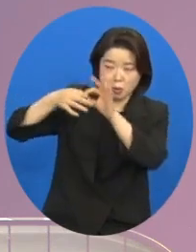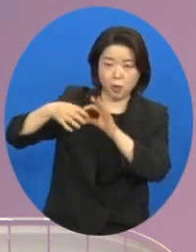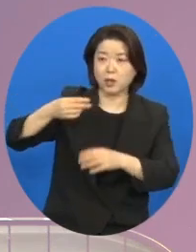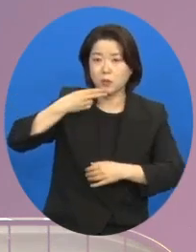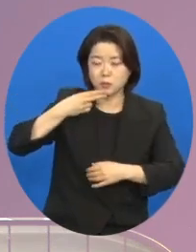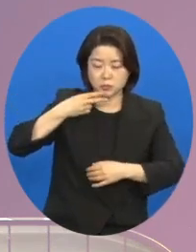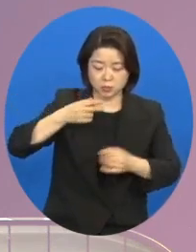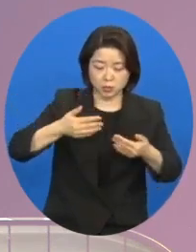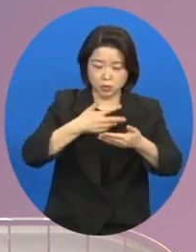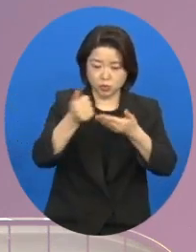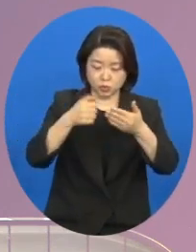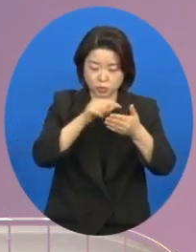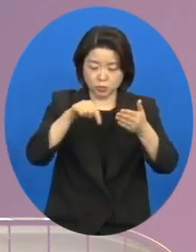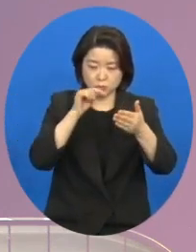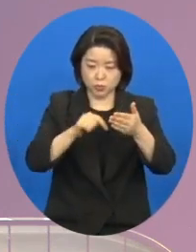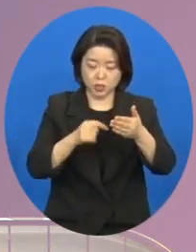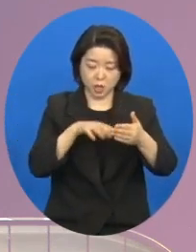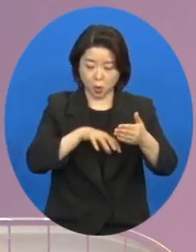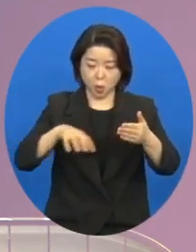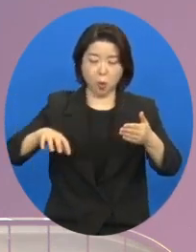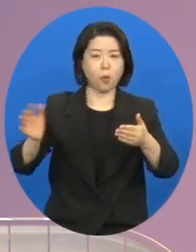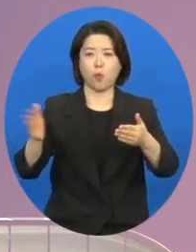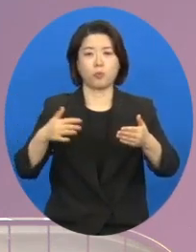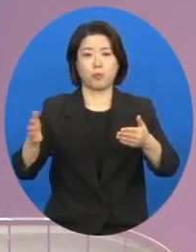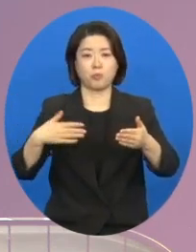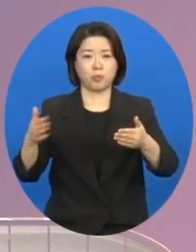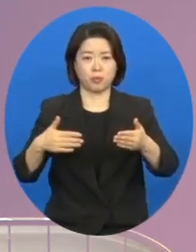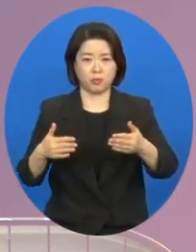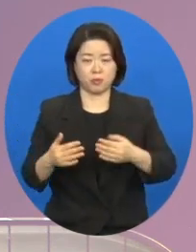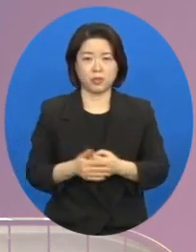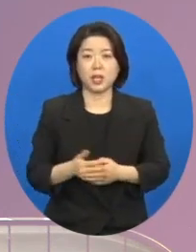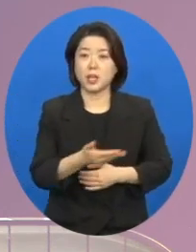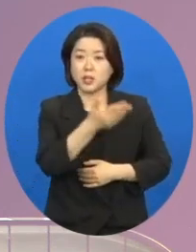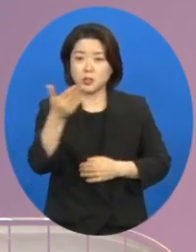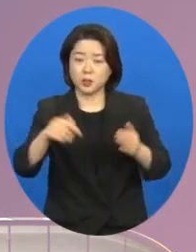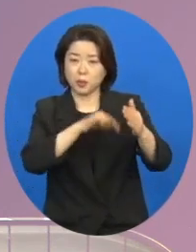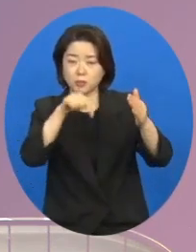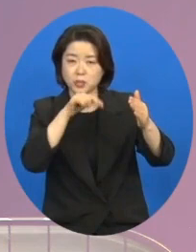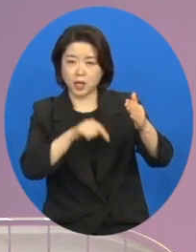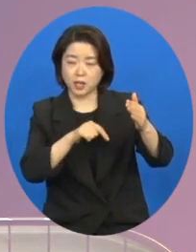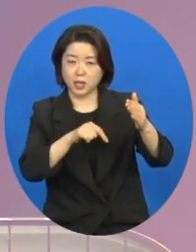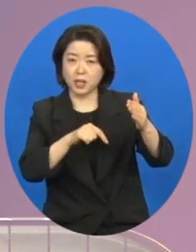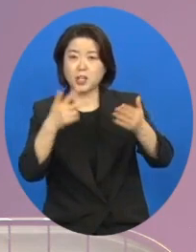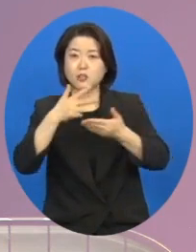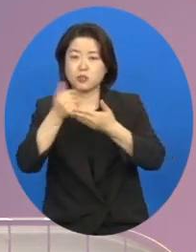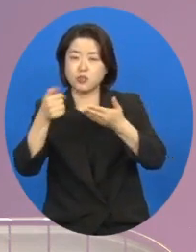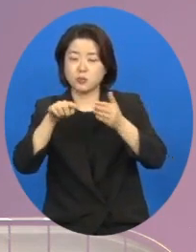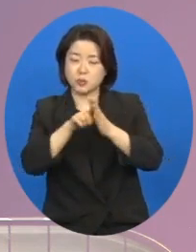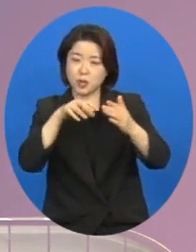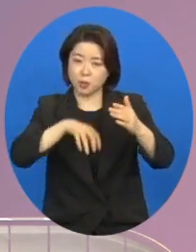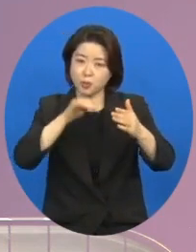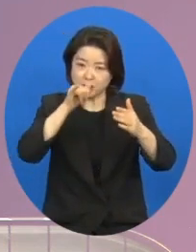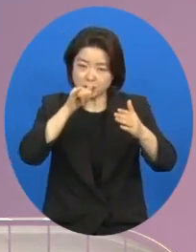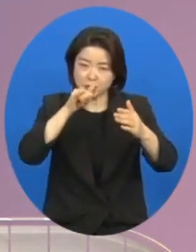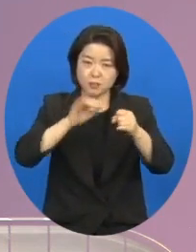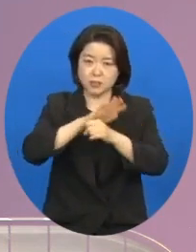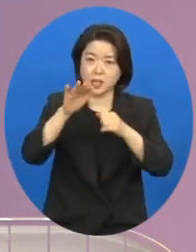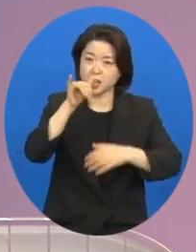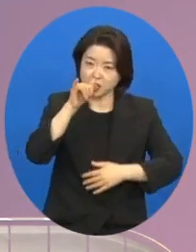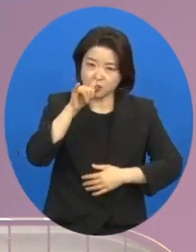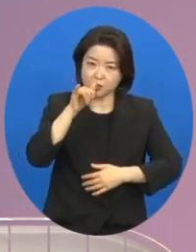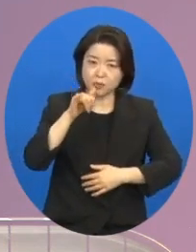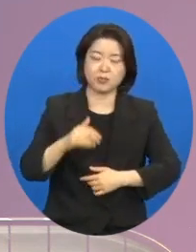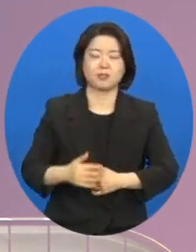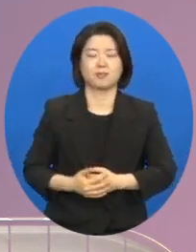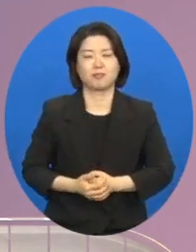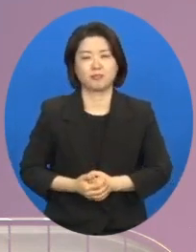없는 겁니다. 여러분 안에 그 공간이 있으십니까? 정말 사랑이 있으십니까? 지금으로부터